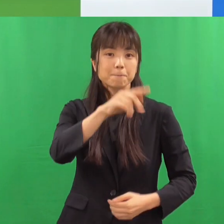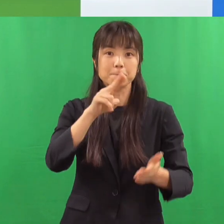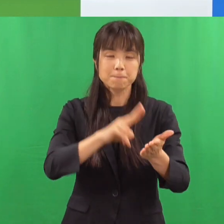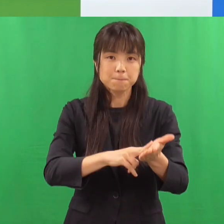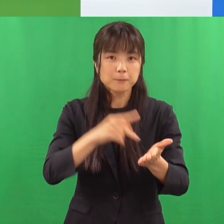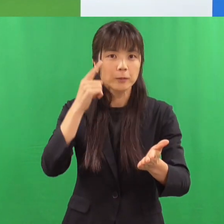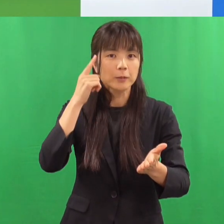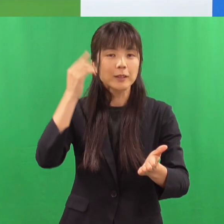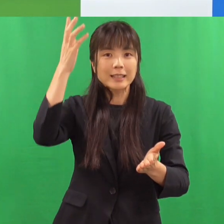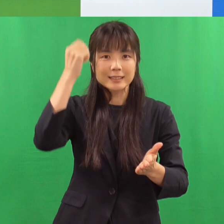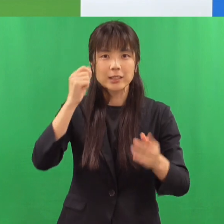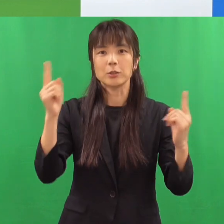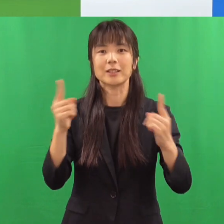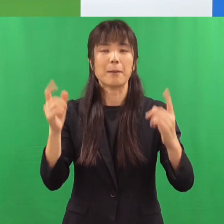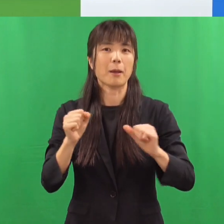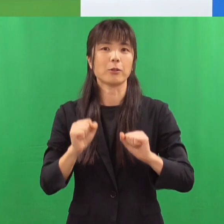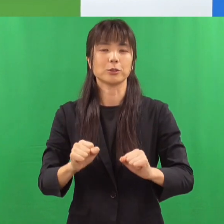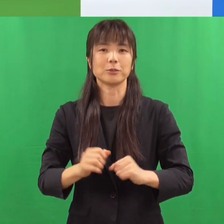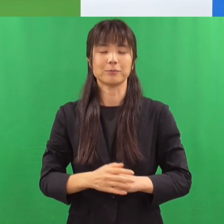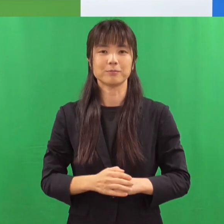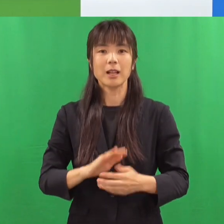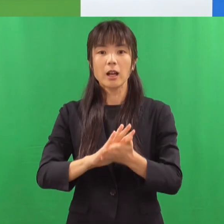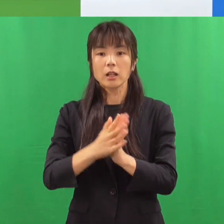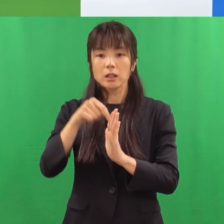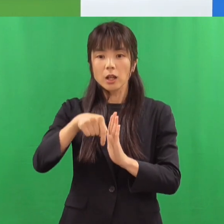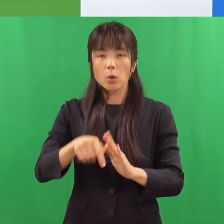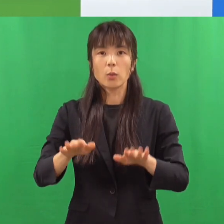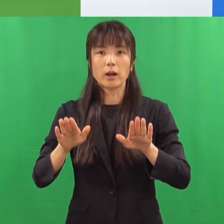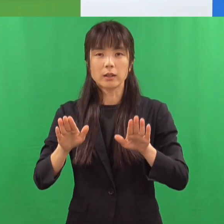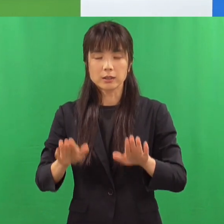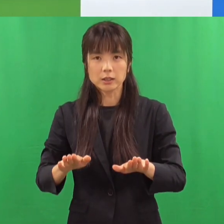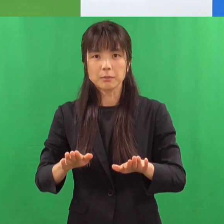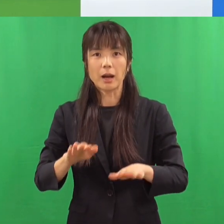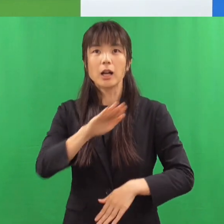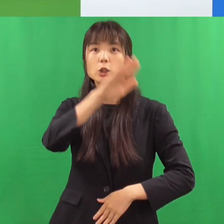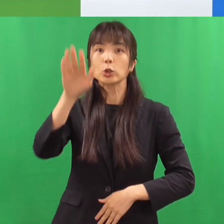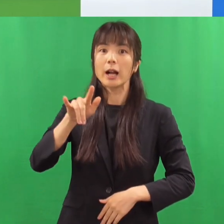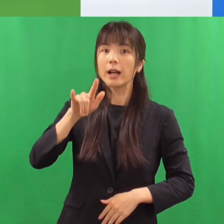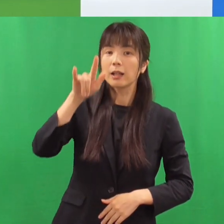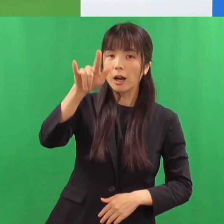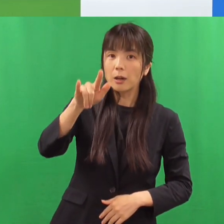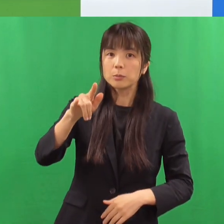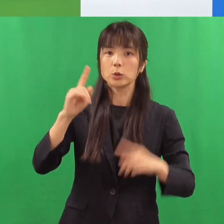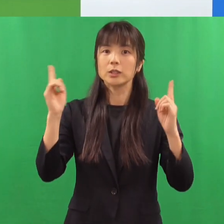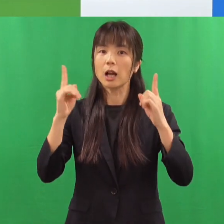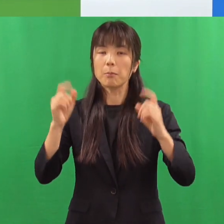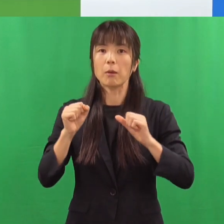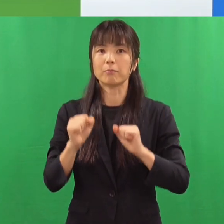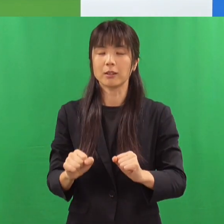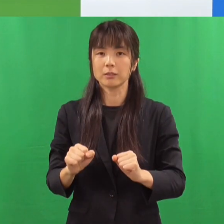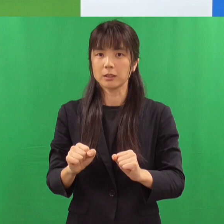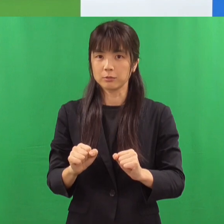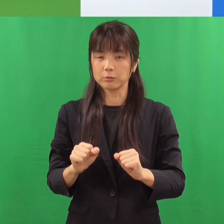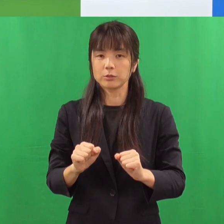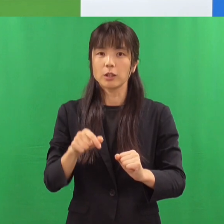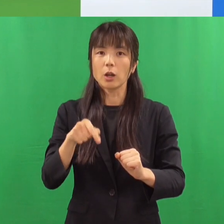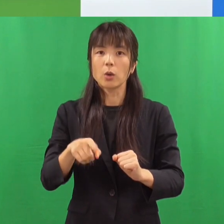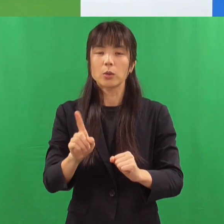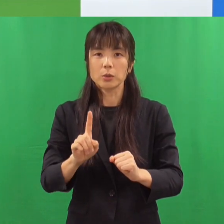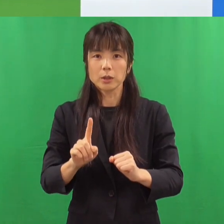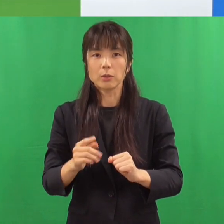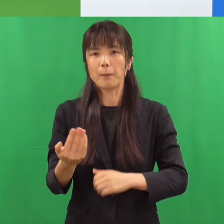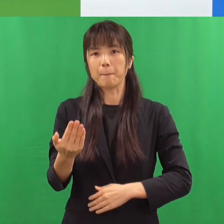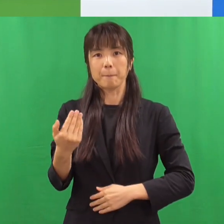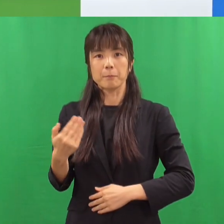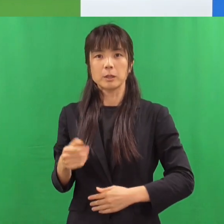ペーンにおいて、仙台空港発着の香港線利用者を対象とした香港線就航キャンペーンを追加して実施